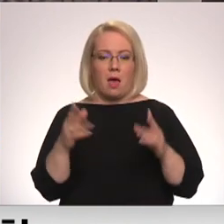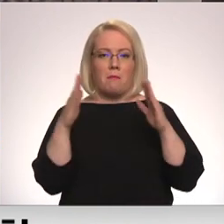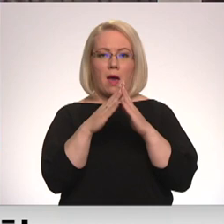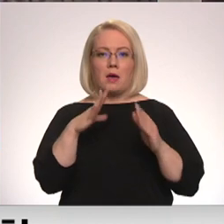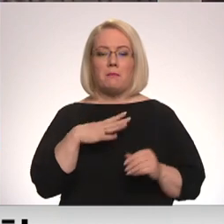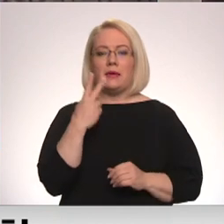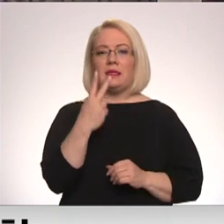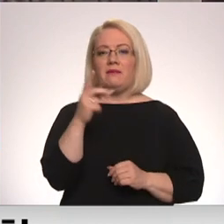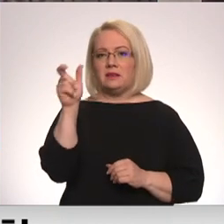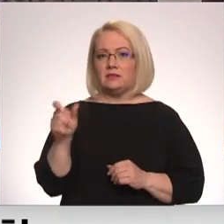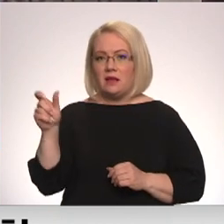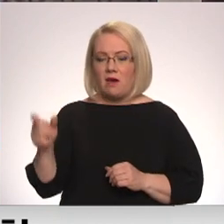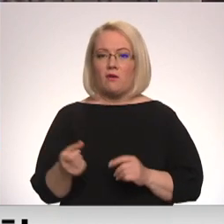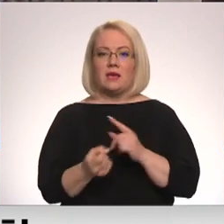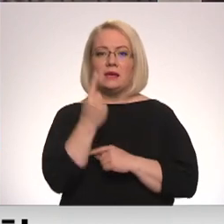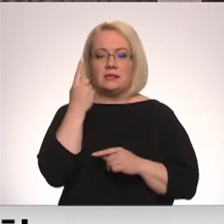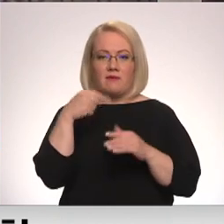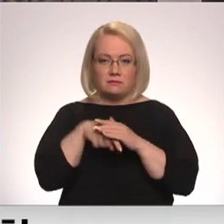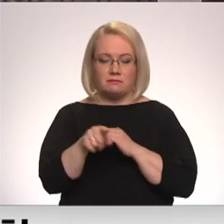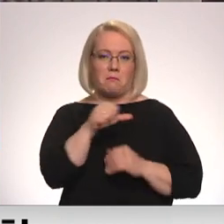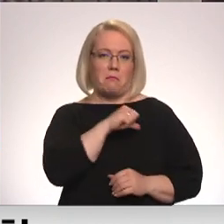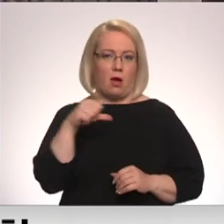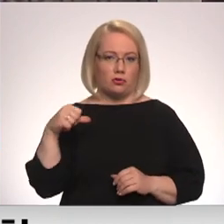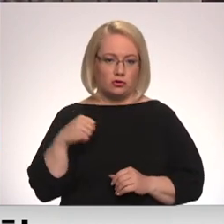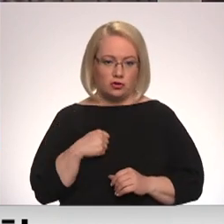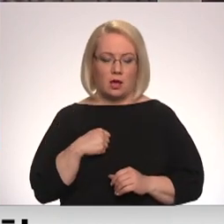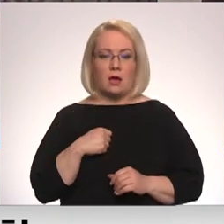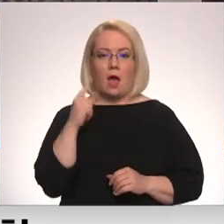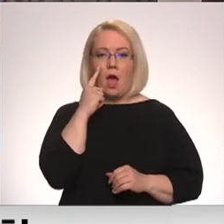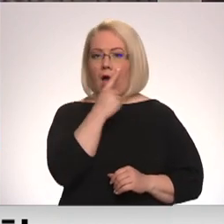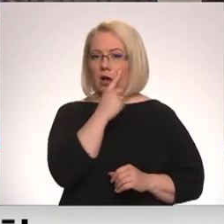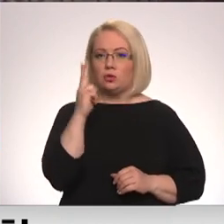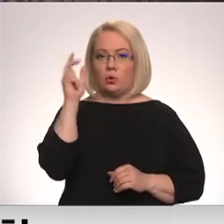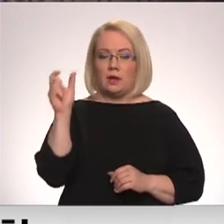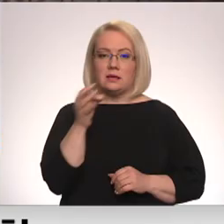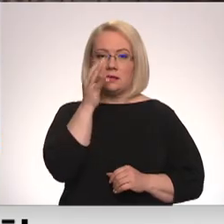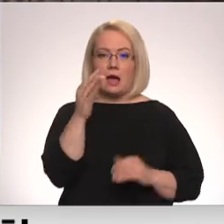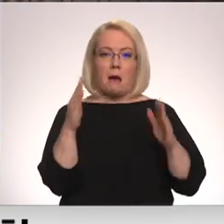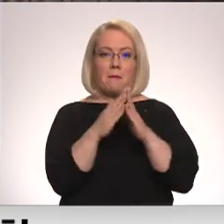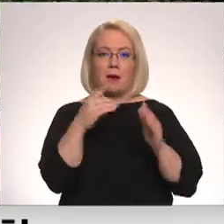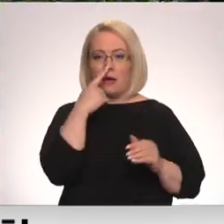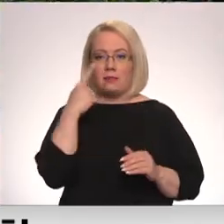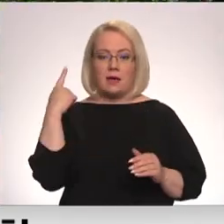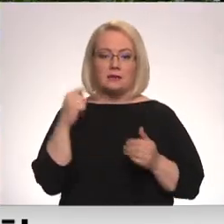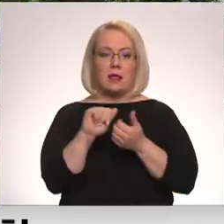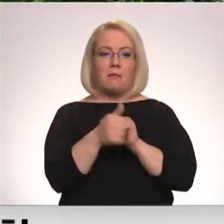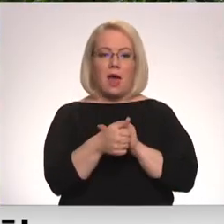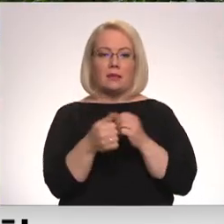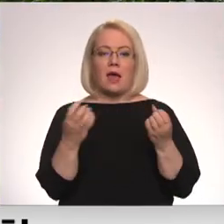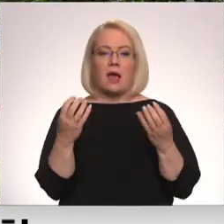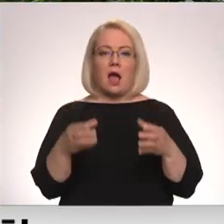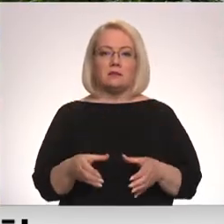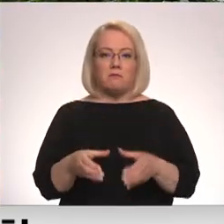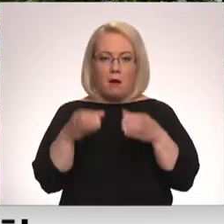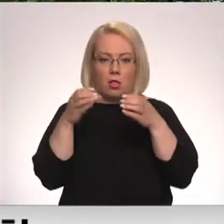bija divi cilvēki, kuriem izdevās no tās izkļūt pašu spēkiem. Aculiecinieci pauž, ka mājā nesen tika mainīts gāzes balons,